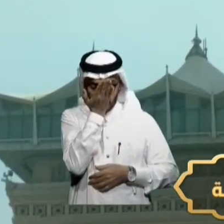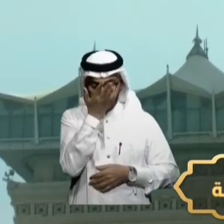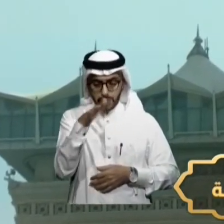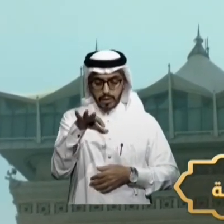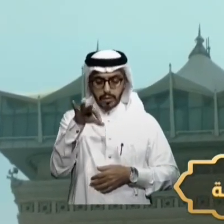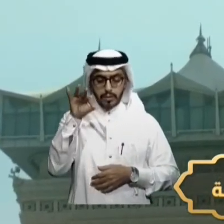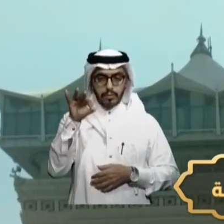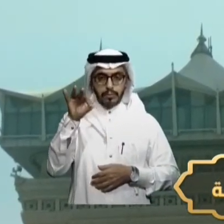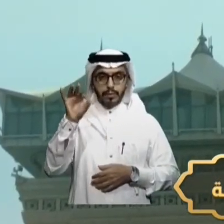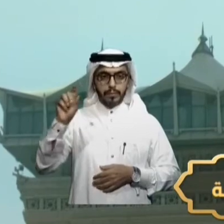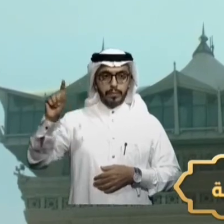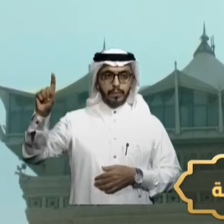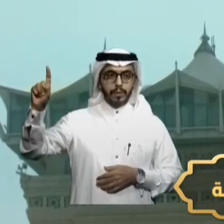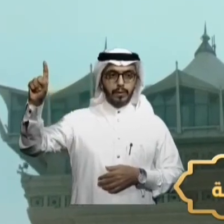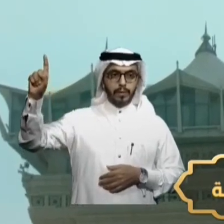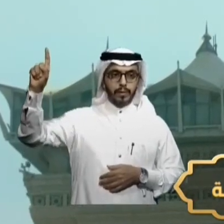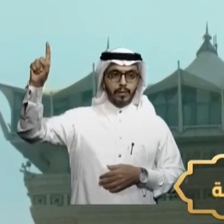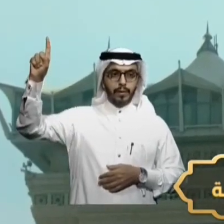إله إلا